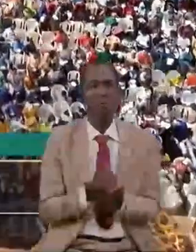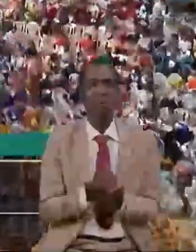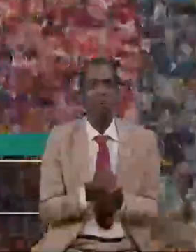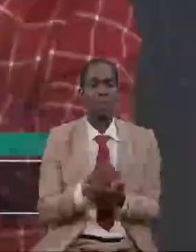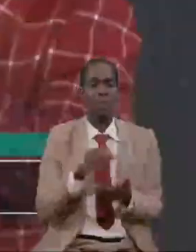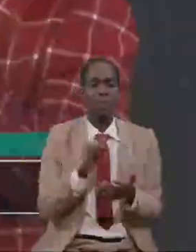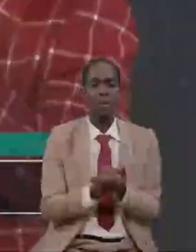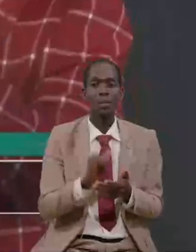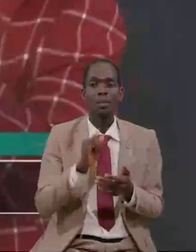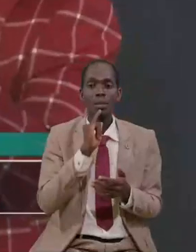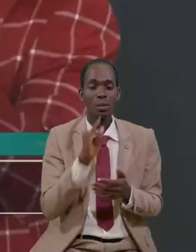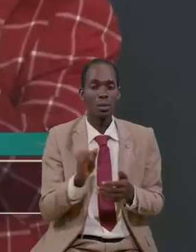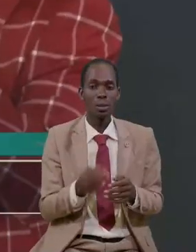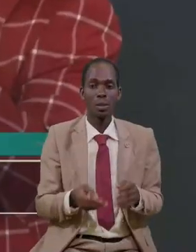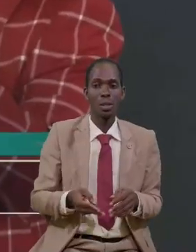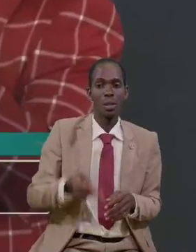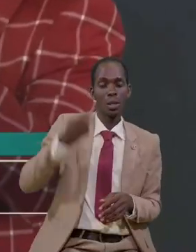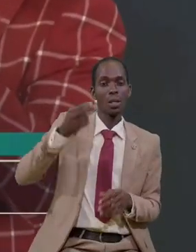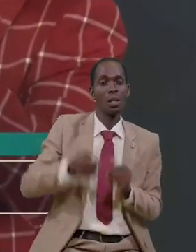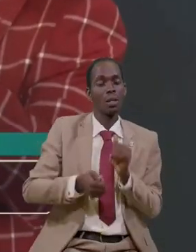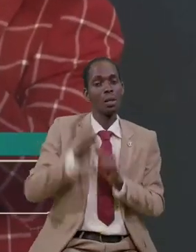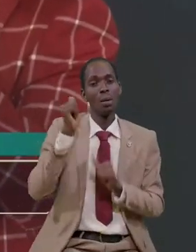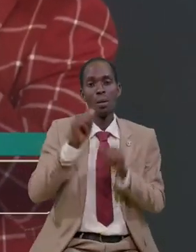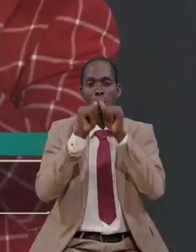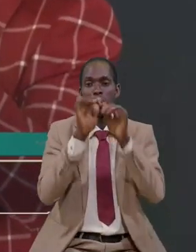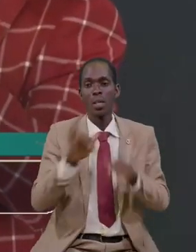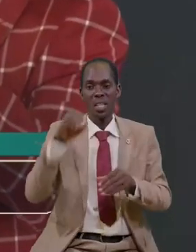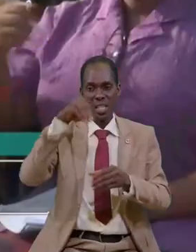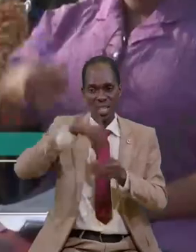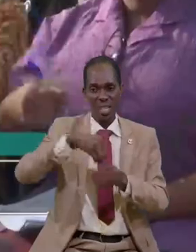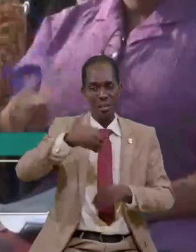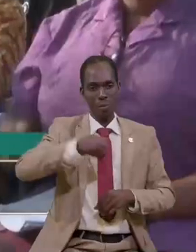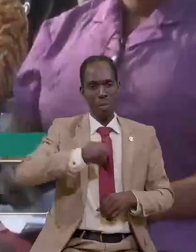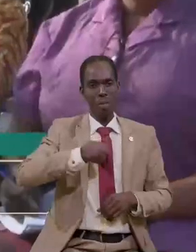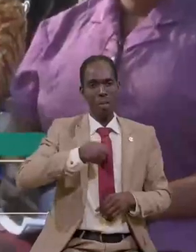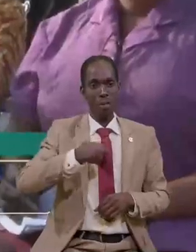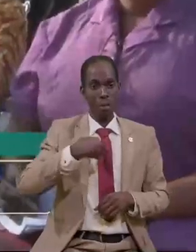Les bénédictions transcendantes en moi. Quelqu'un en moi.